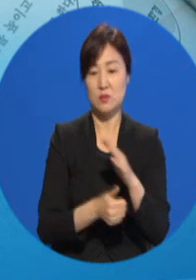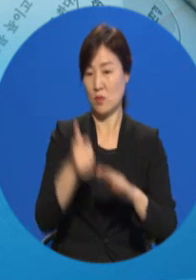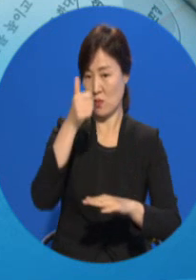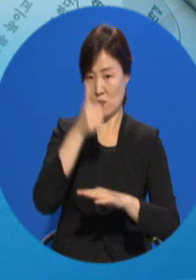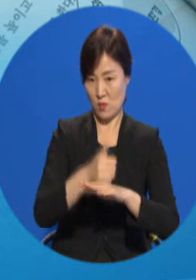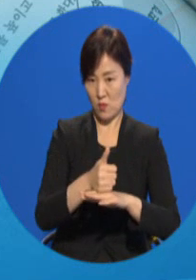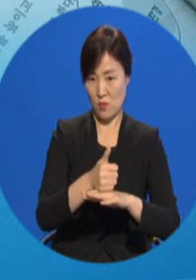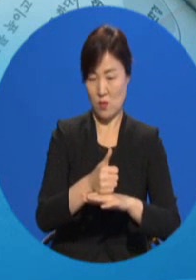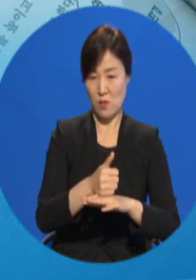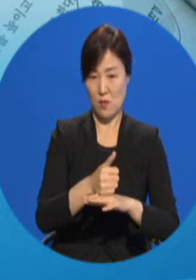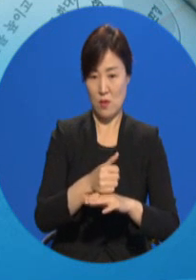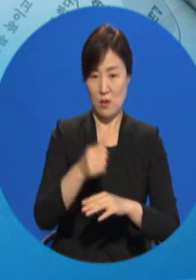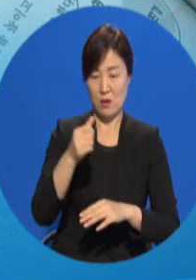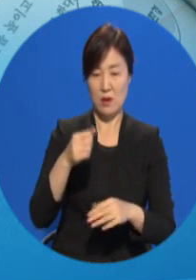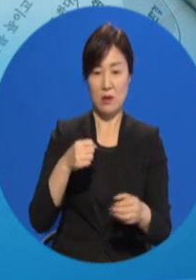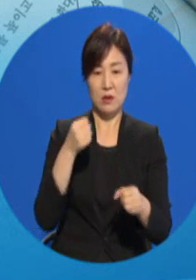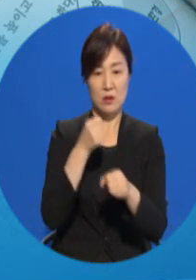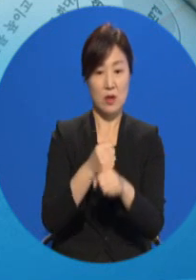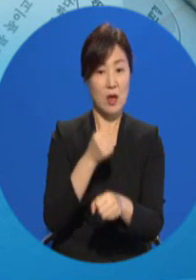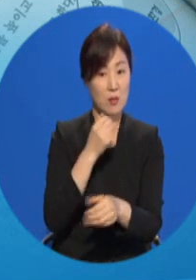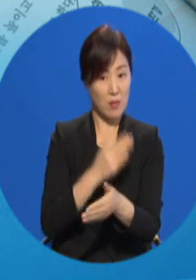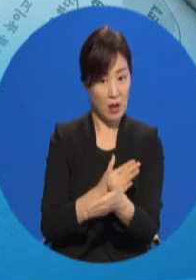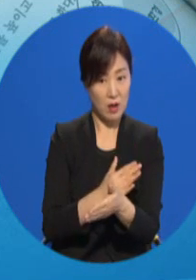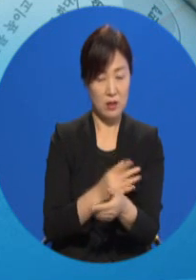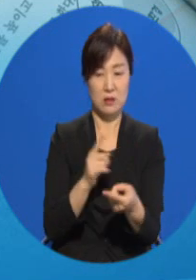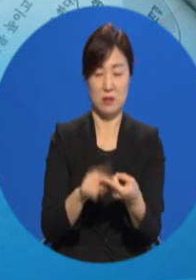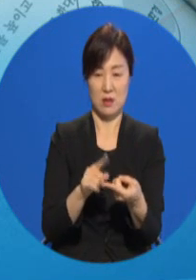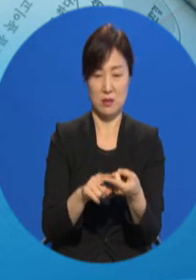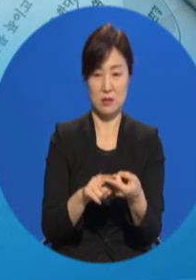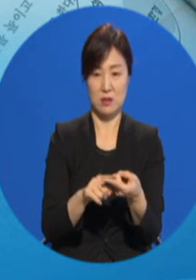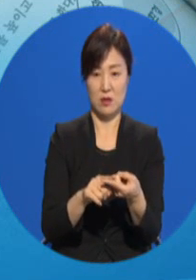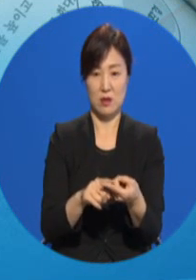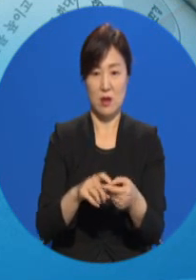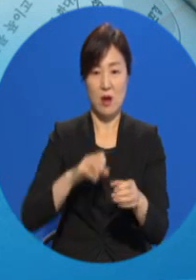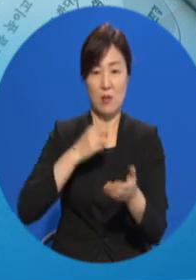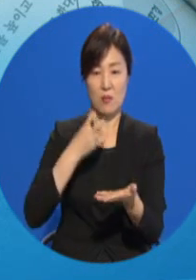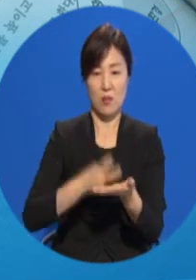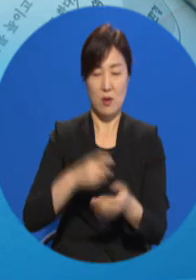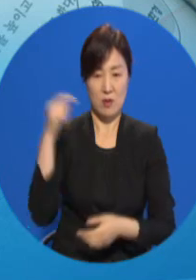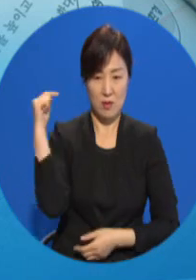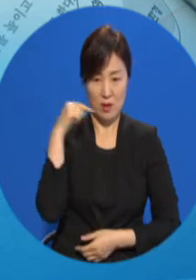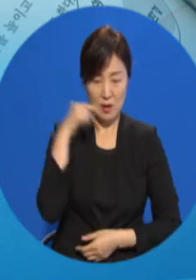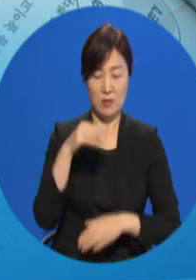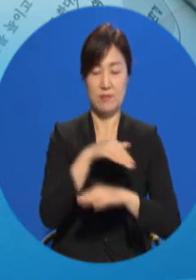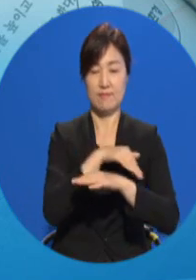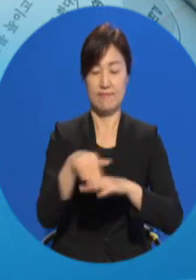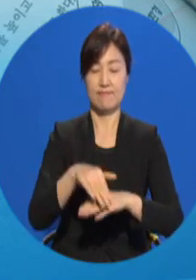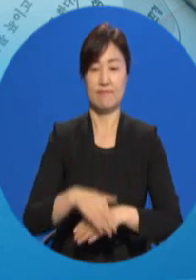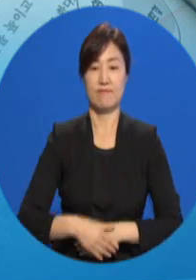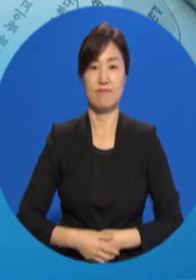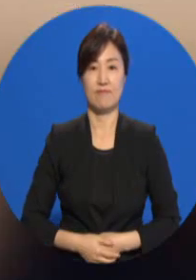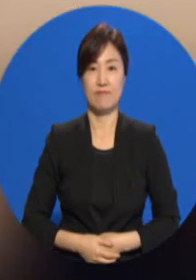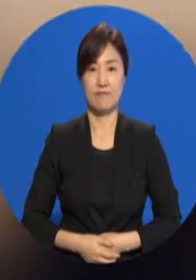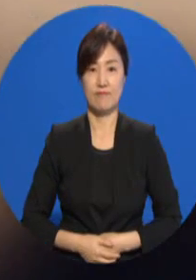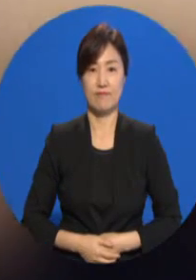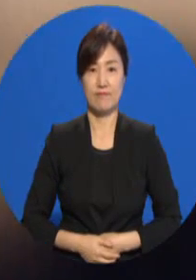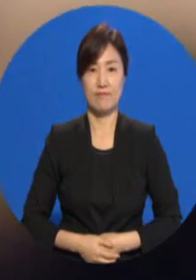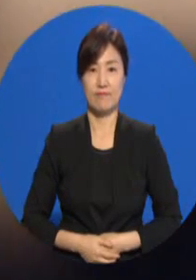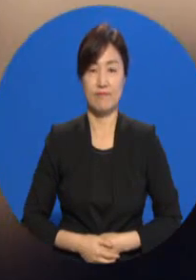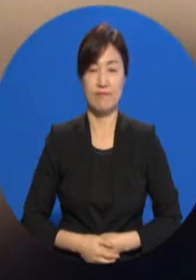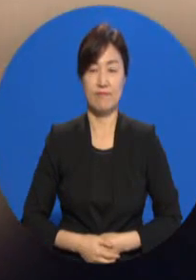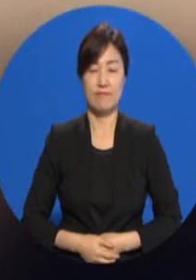사업장의 노력에 달려 있다며 앞으로 규제를 더욱 강화하겠다고 밝혔습니다. 박성아 기자가 취재했습니다.